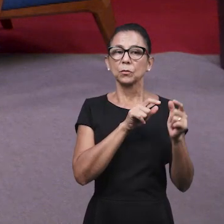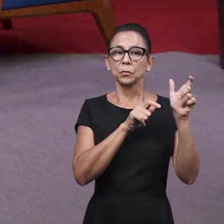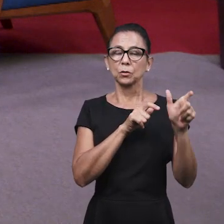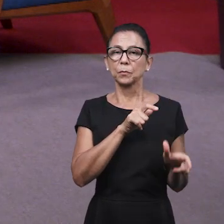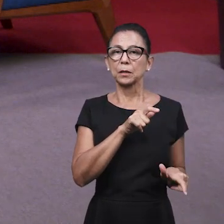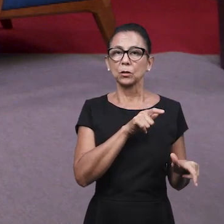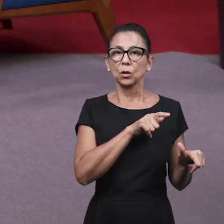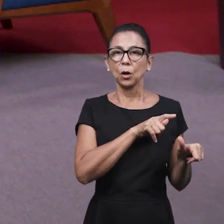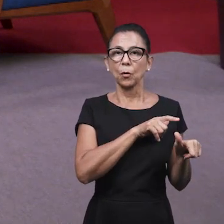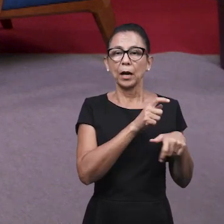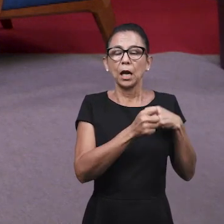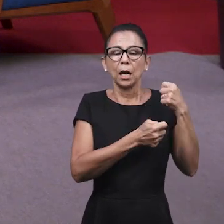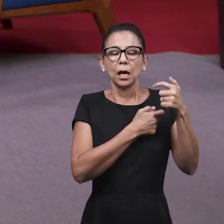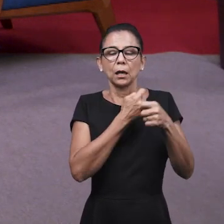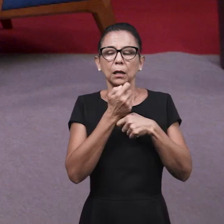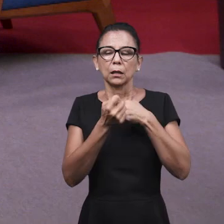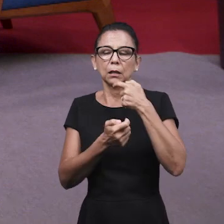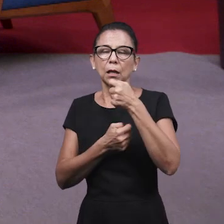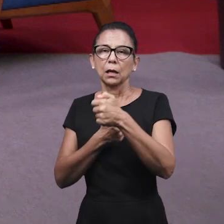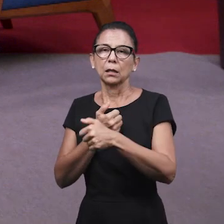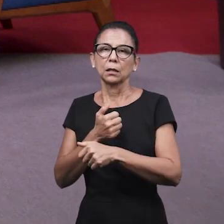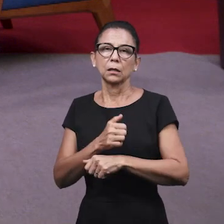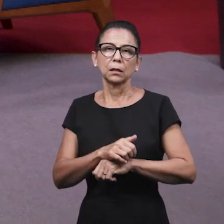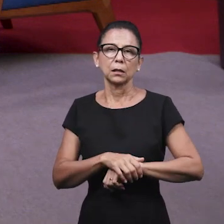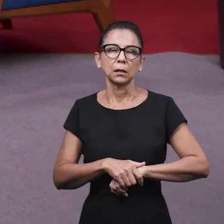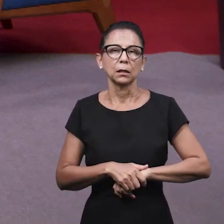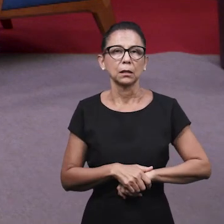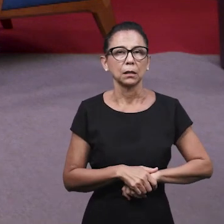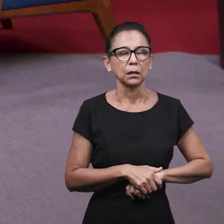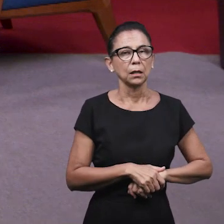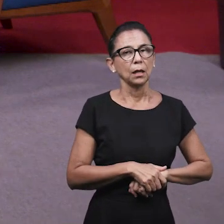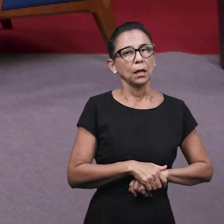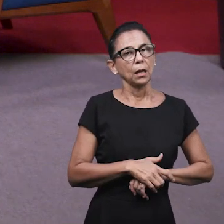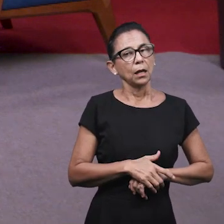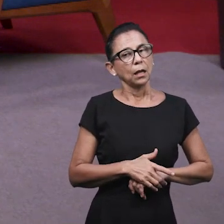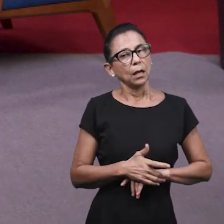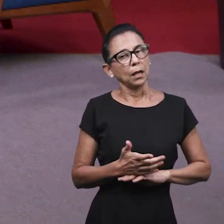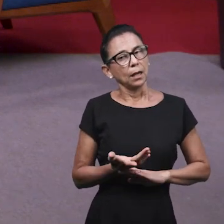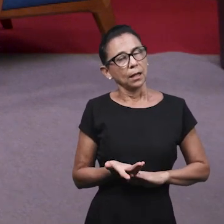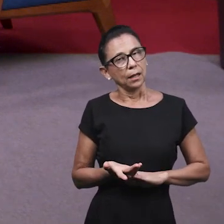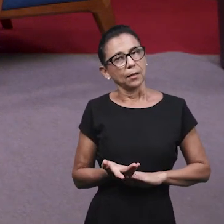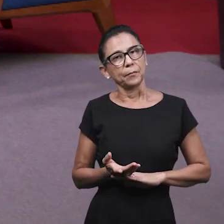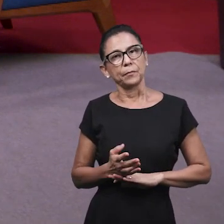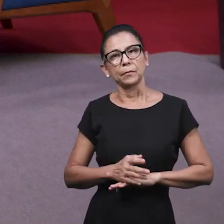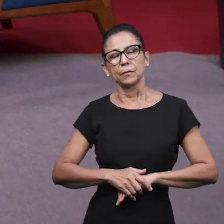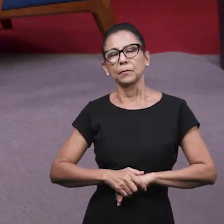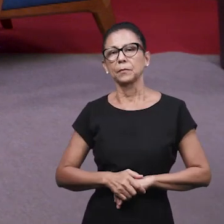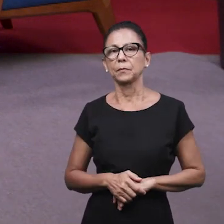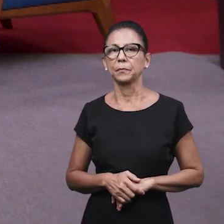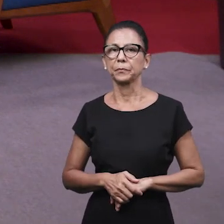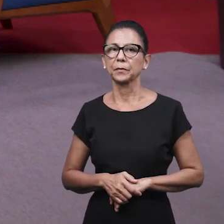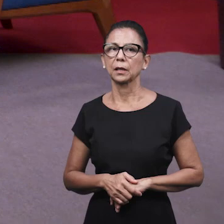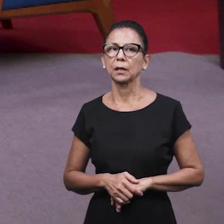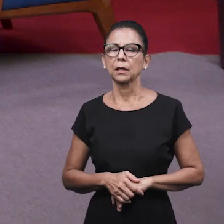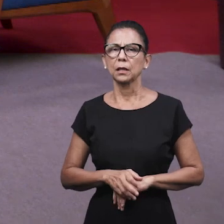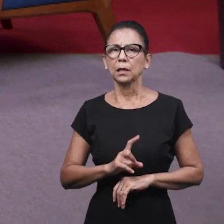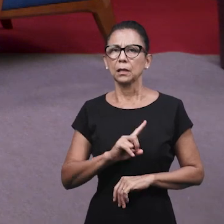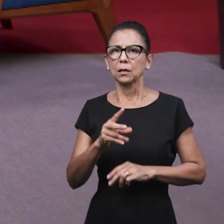Il est intéressant de savoir que ce n'est pas seulement le fait de ne pas confesser, c'est aussi le fait de